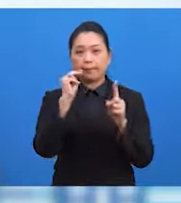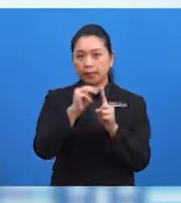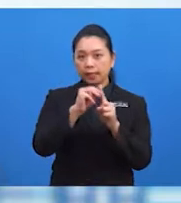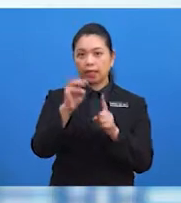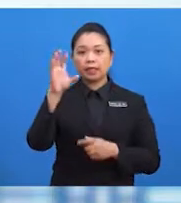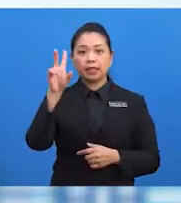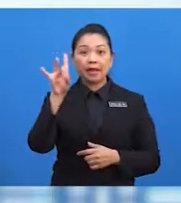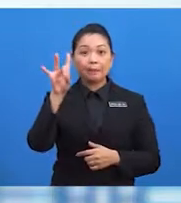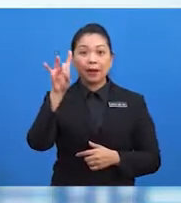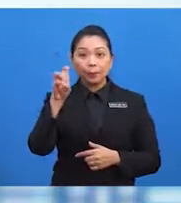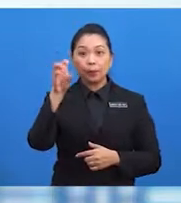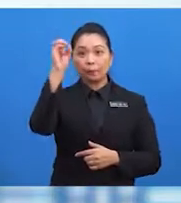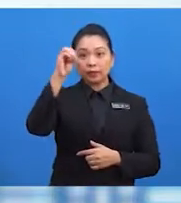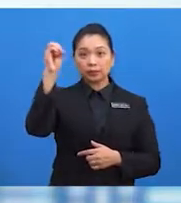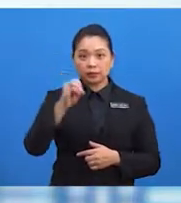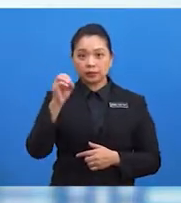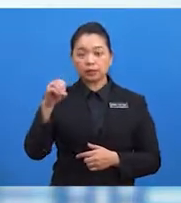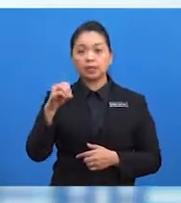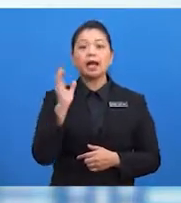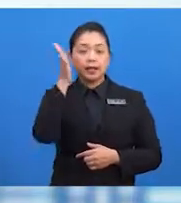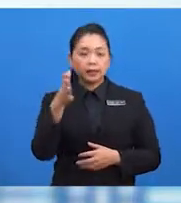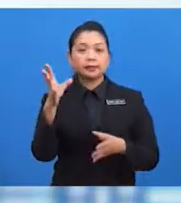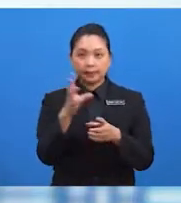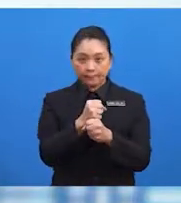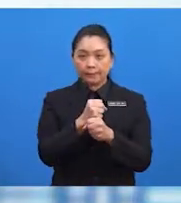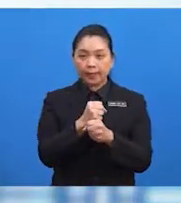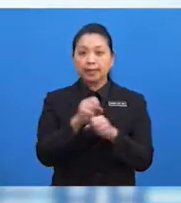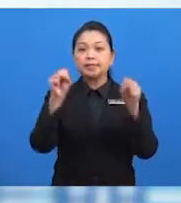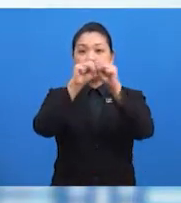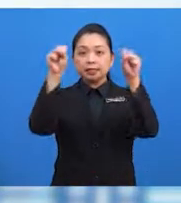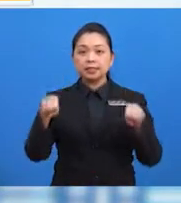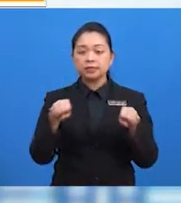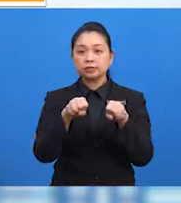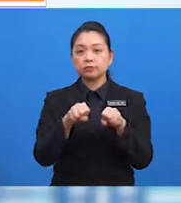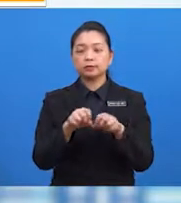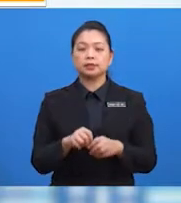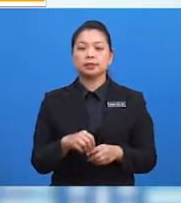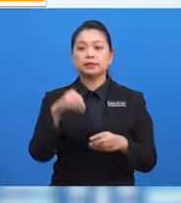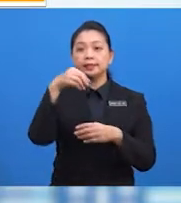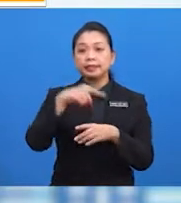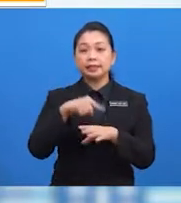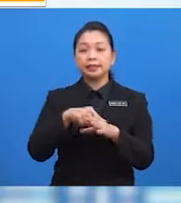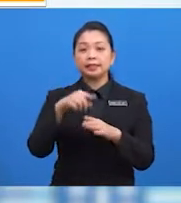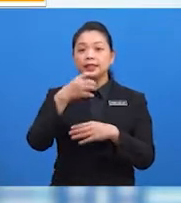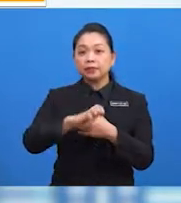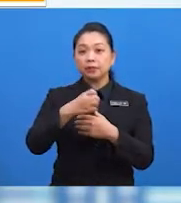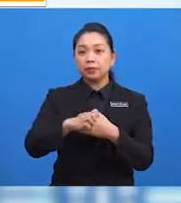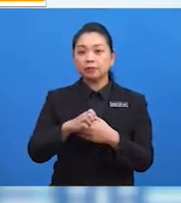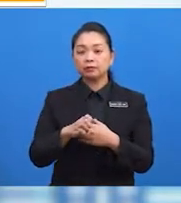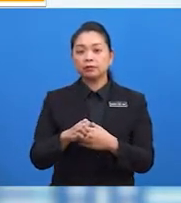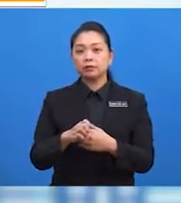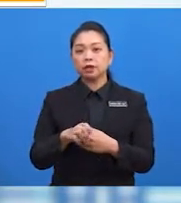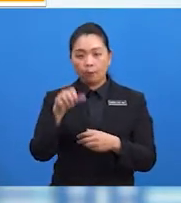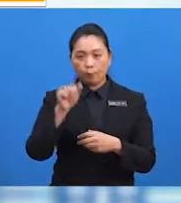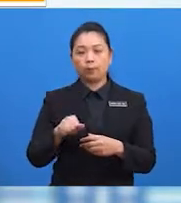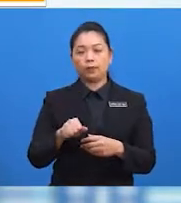diberi sijil pencapaian melalui email masing-masing. Sila cetak dan serah pada guru mata pelajaran